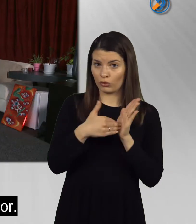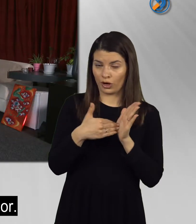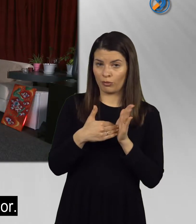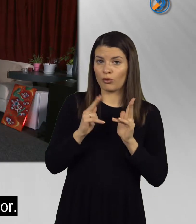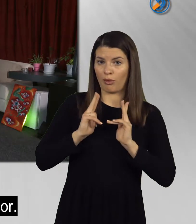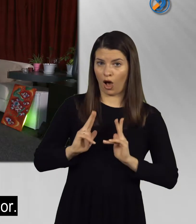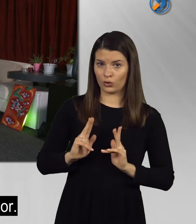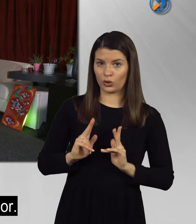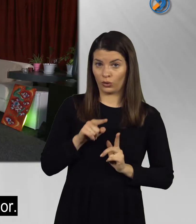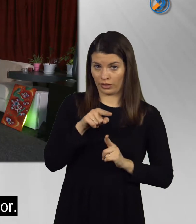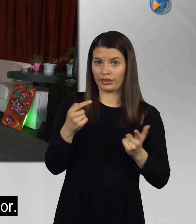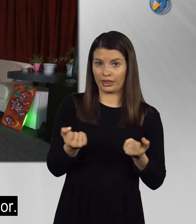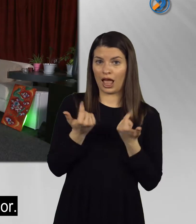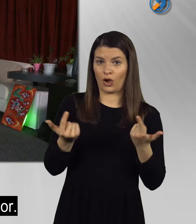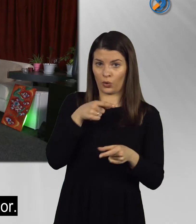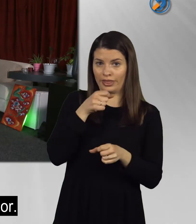Če rabiš pavzo.